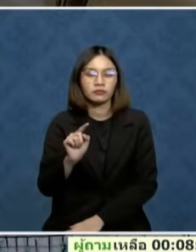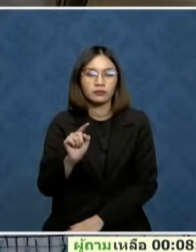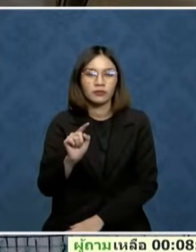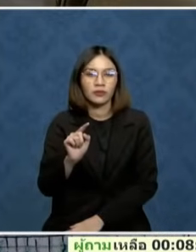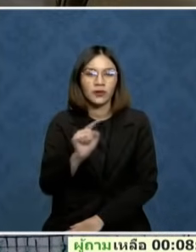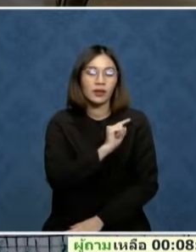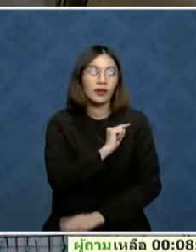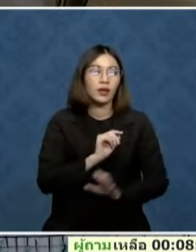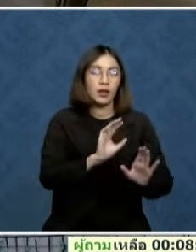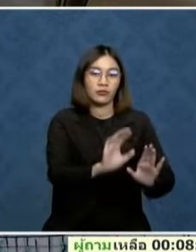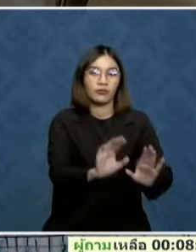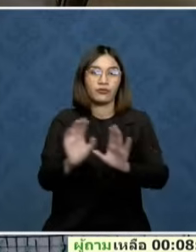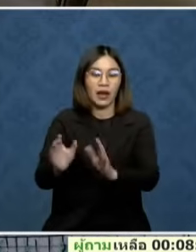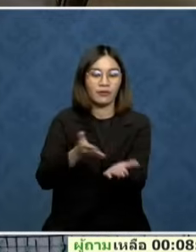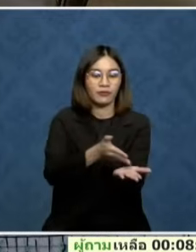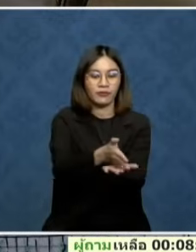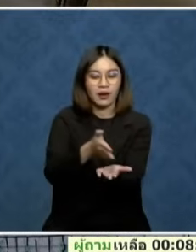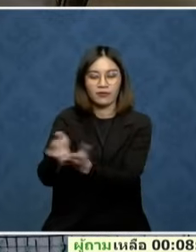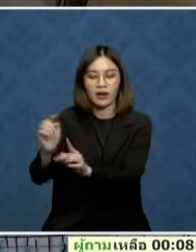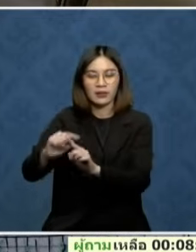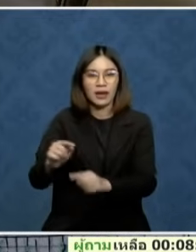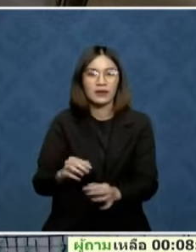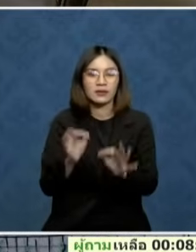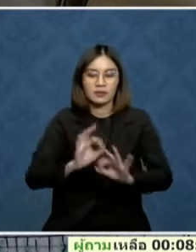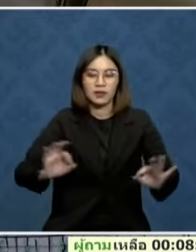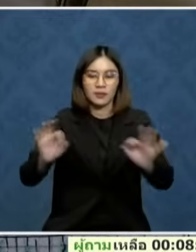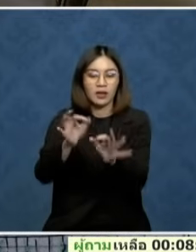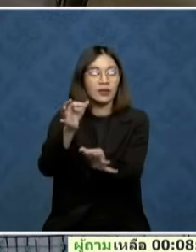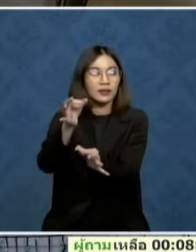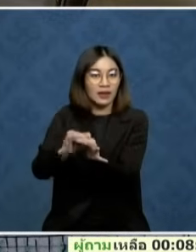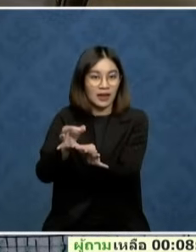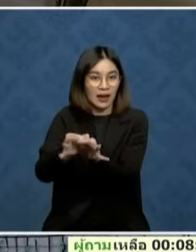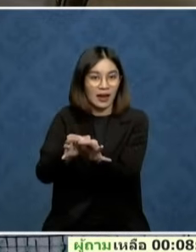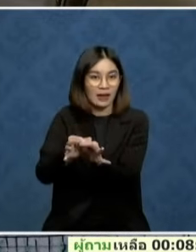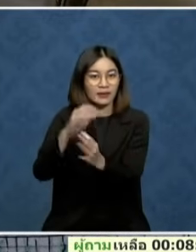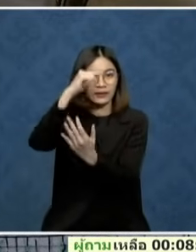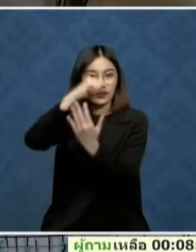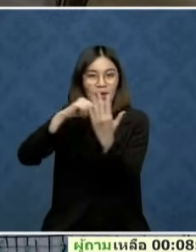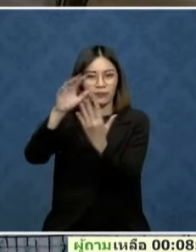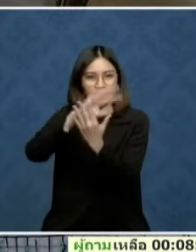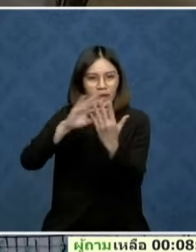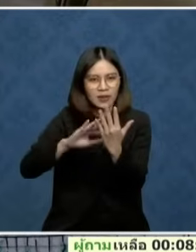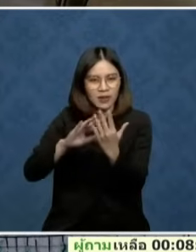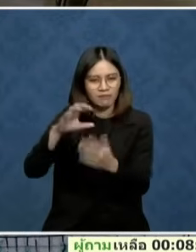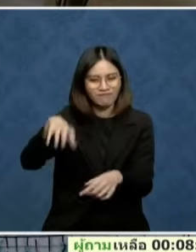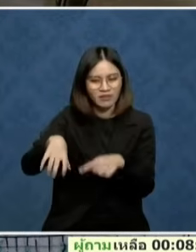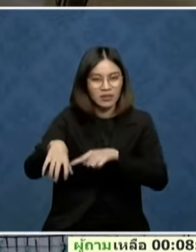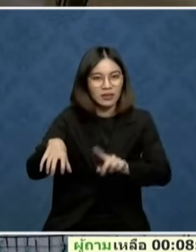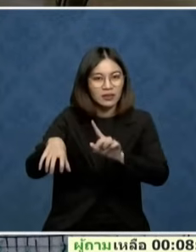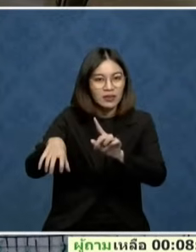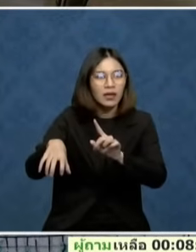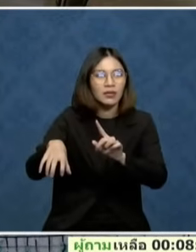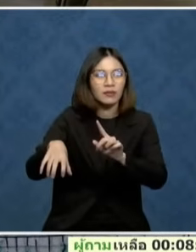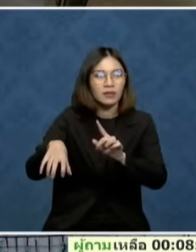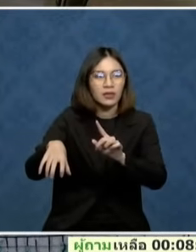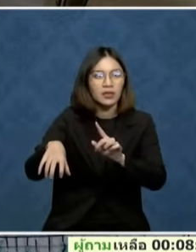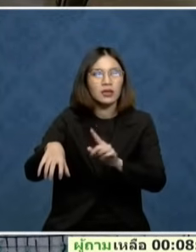ได้มอบหมายให้ทุกฝ่ายโดยเฉพาะธนาคารของไทยที่ได้รับคำ